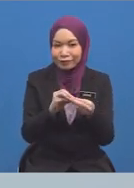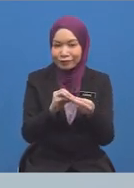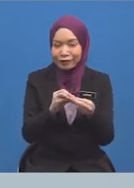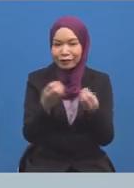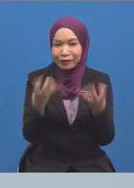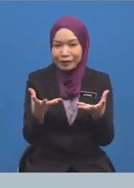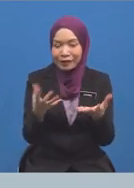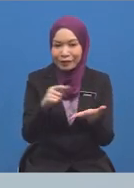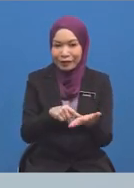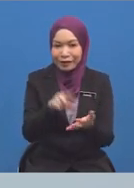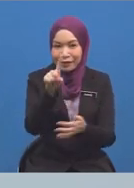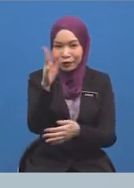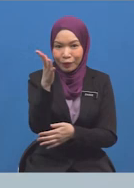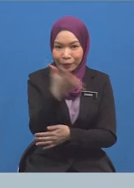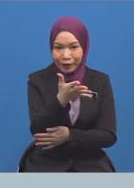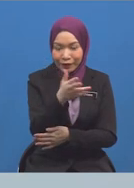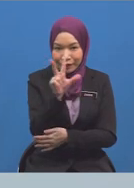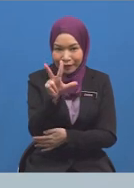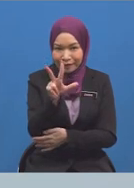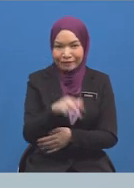satu pertiga